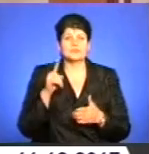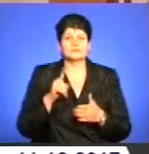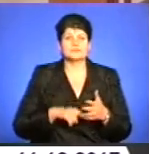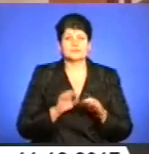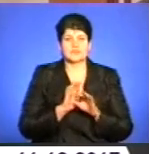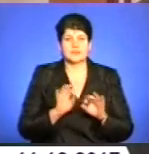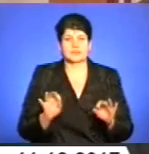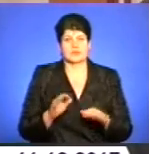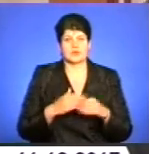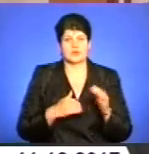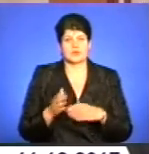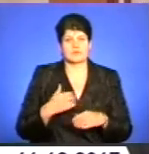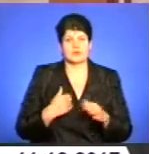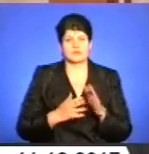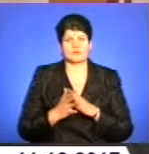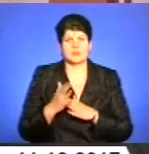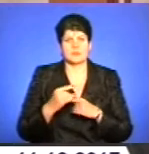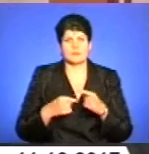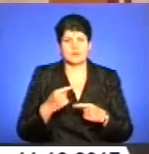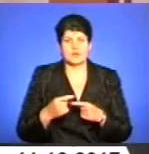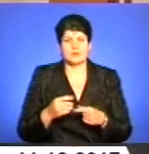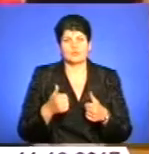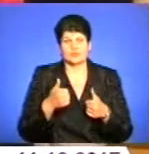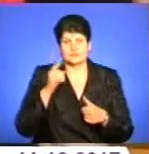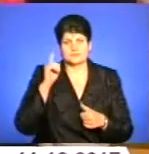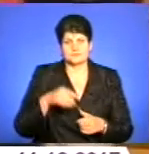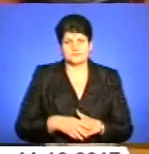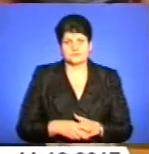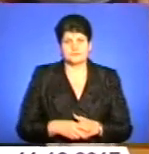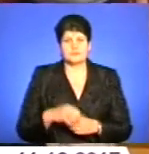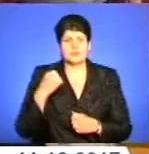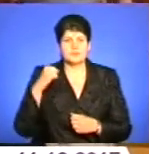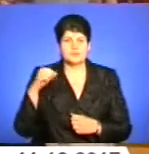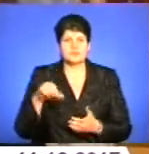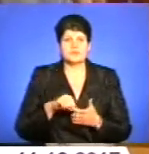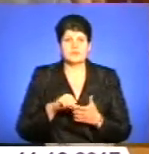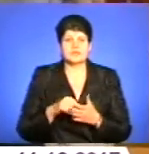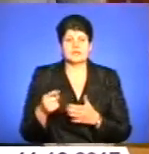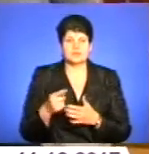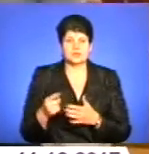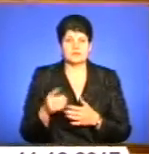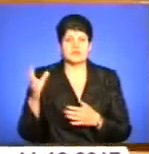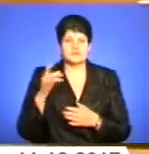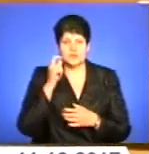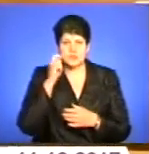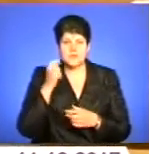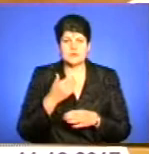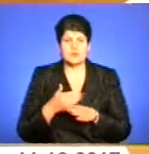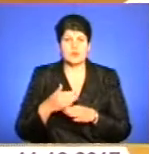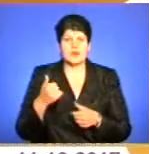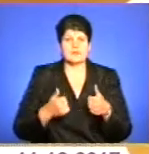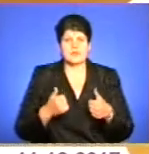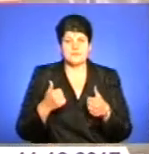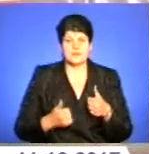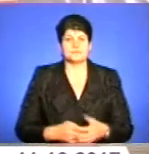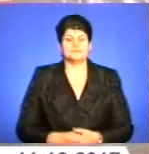руках наших підростаючих поколінь, які нею будуть добре володіти. Переможці представлятимуть Тернопільщину на всеукраїнському етапі.